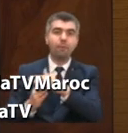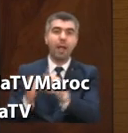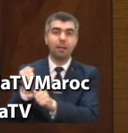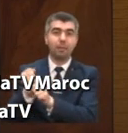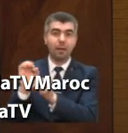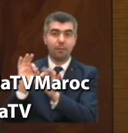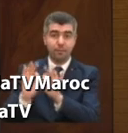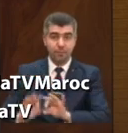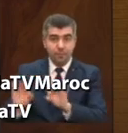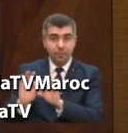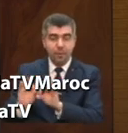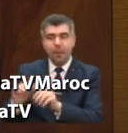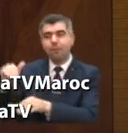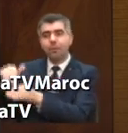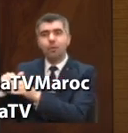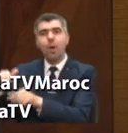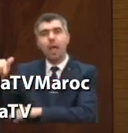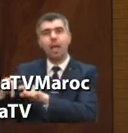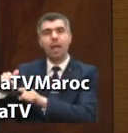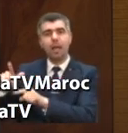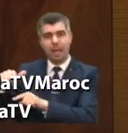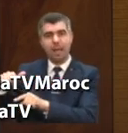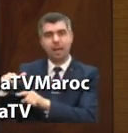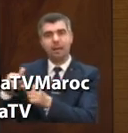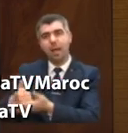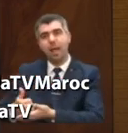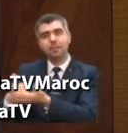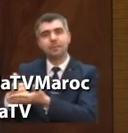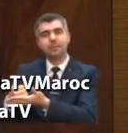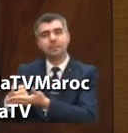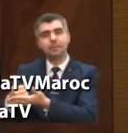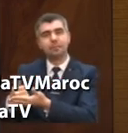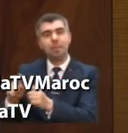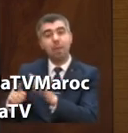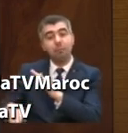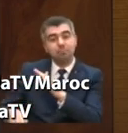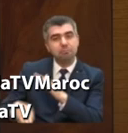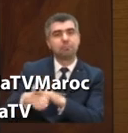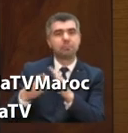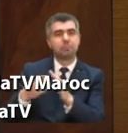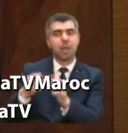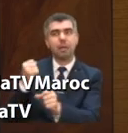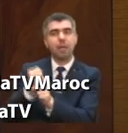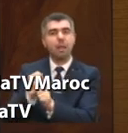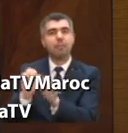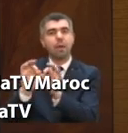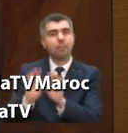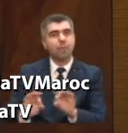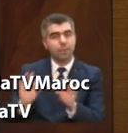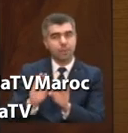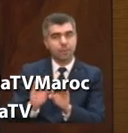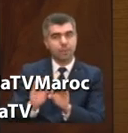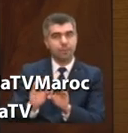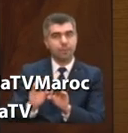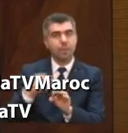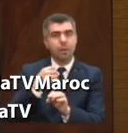هو أنها انتهت، لأن الذي يستفيد من هذا اللي كيستفيد من هذاك الصندوق هو من طرد من عمله تعسفيا. حنا ما بغيناش الأجراء يكونوا في هذيك